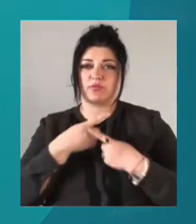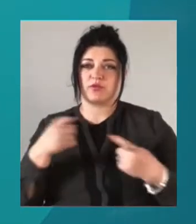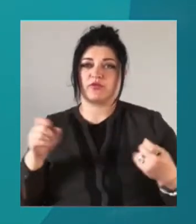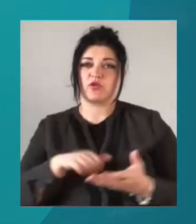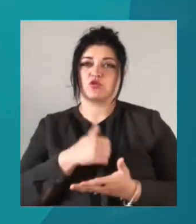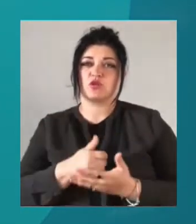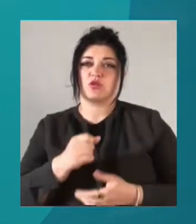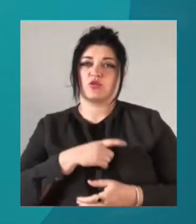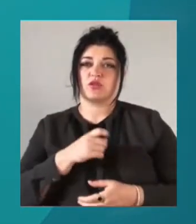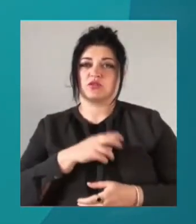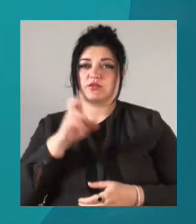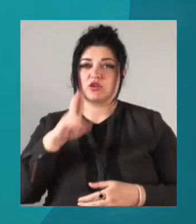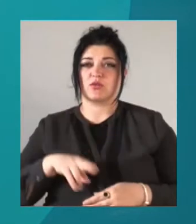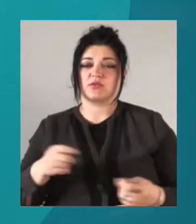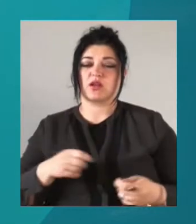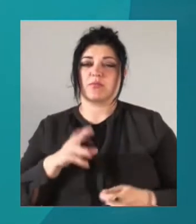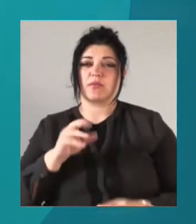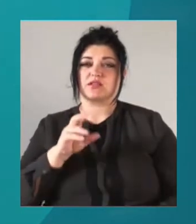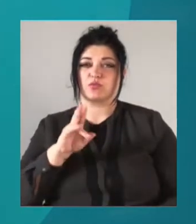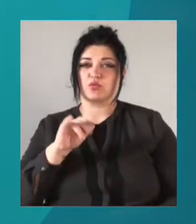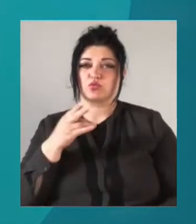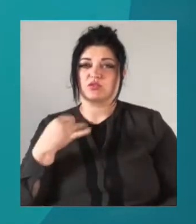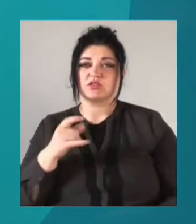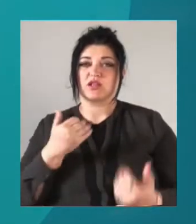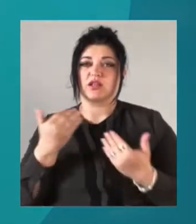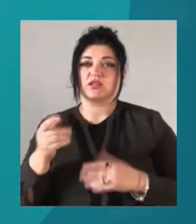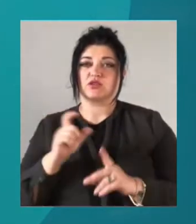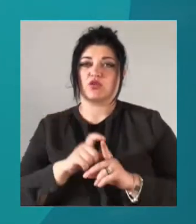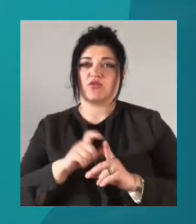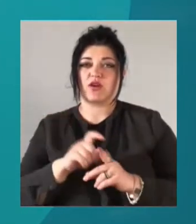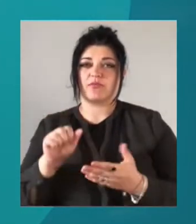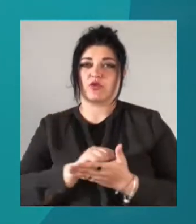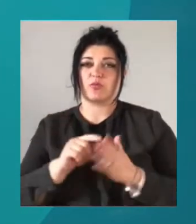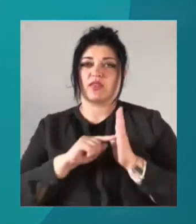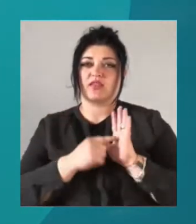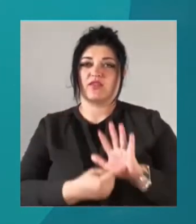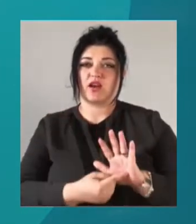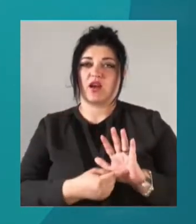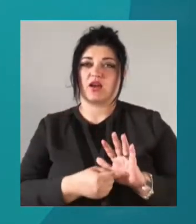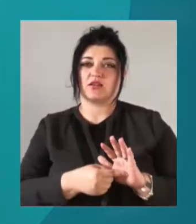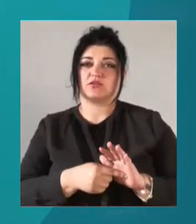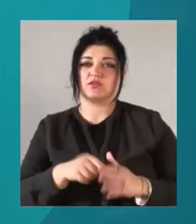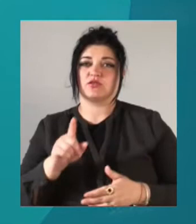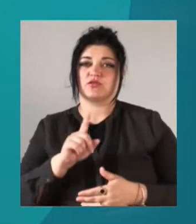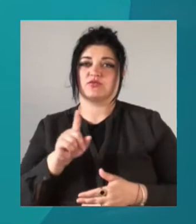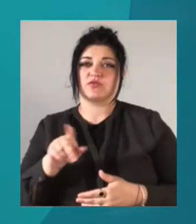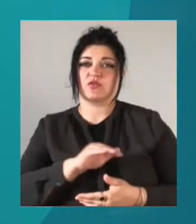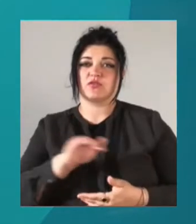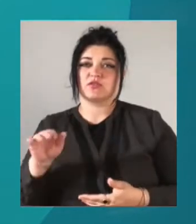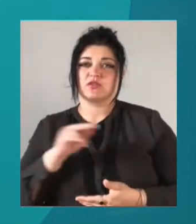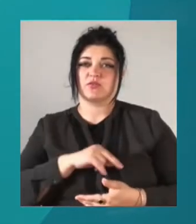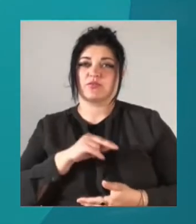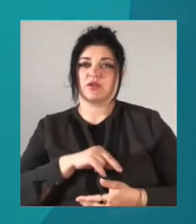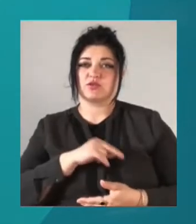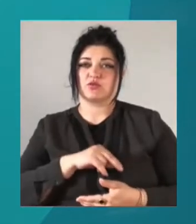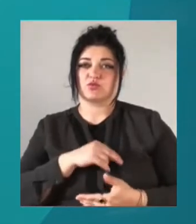Одеської облдержадміністрації Максим Куці. За його словами, в цьому документі вказано, що Андрій офіційно працює у «Центрі патріотичного виховання»